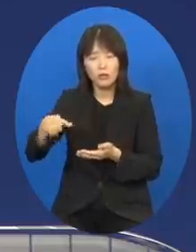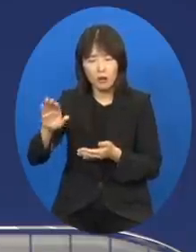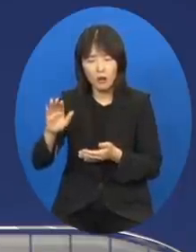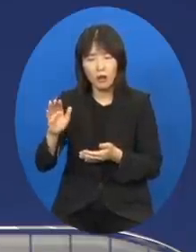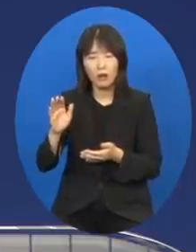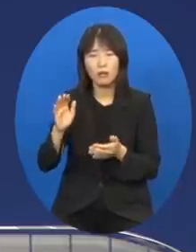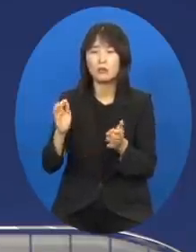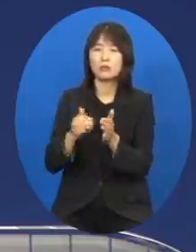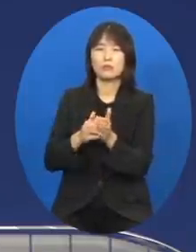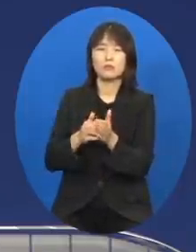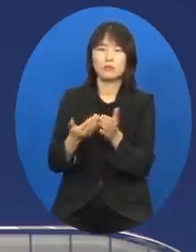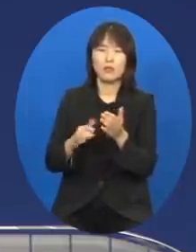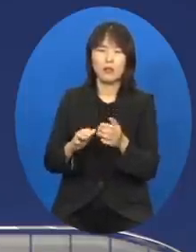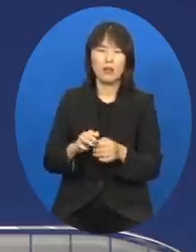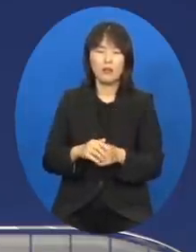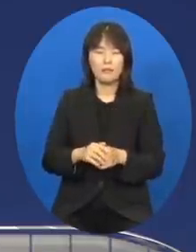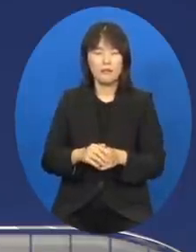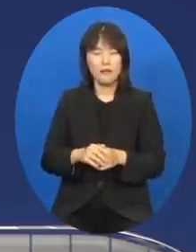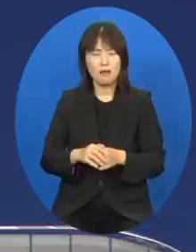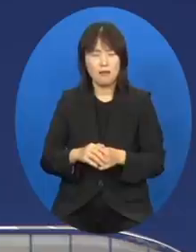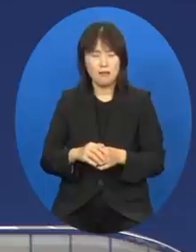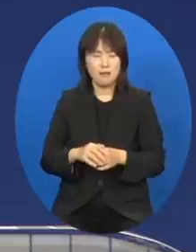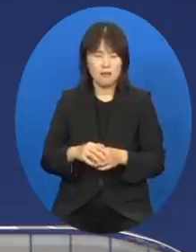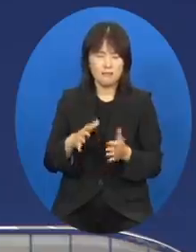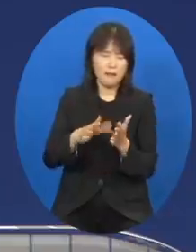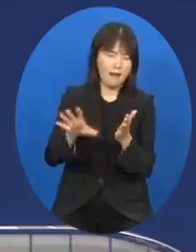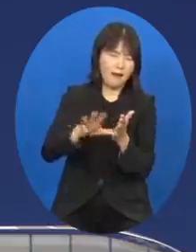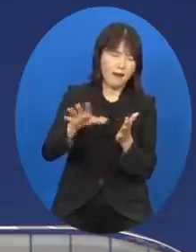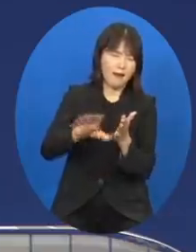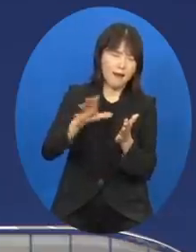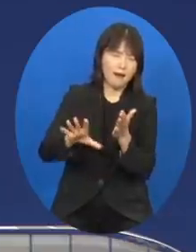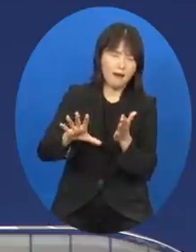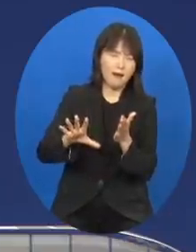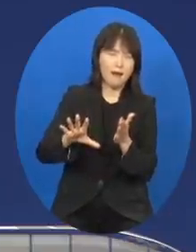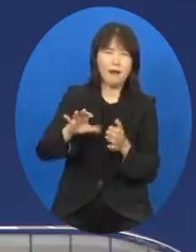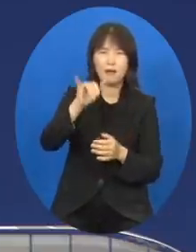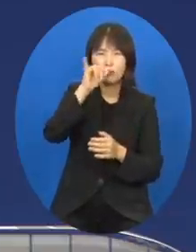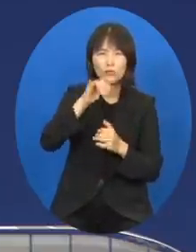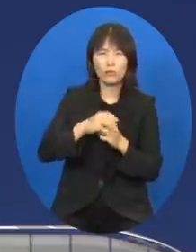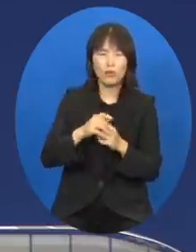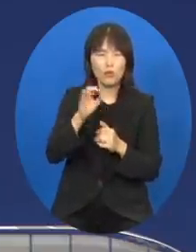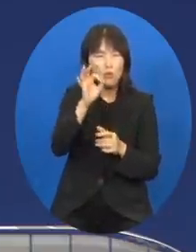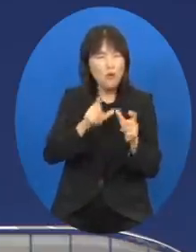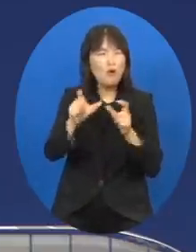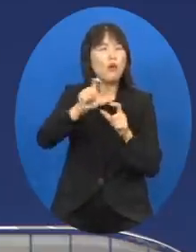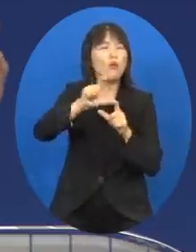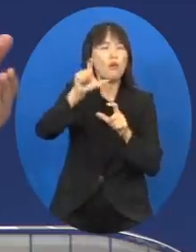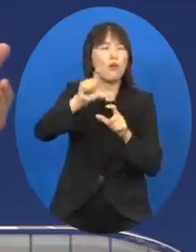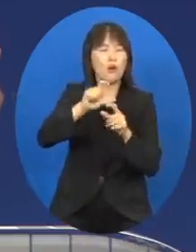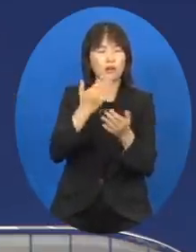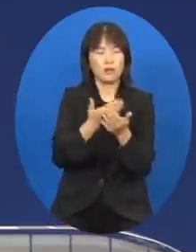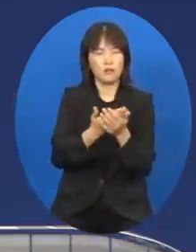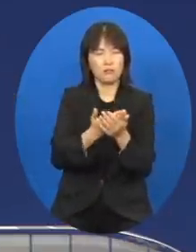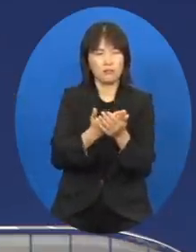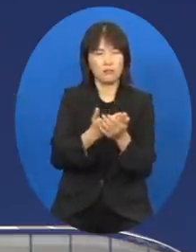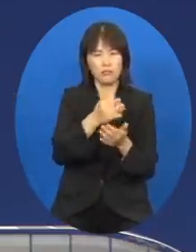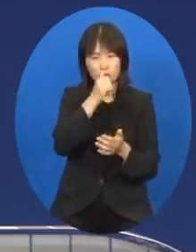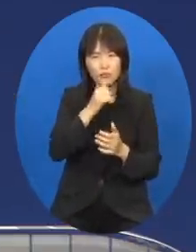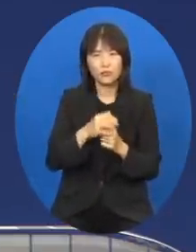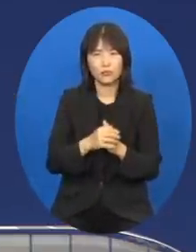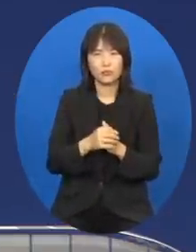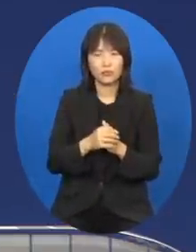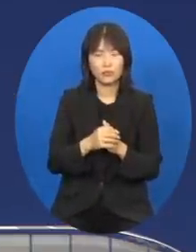쓰고 거의 행패를 부리는 분이에요. 뭐 더 달라는 거죠. 그 교회 직원